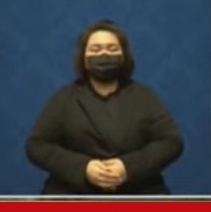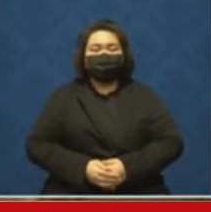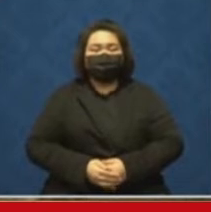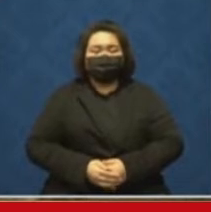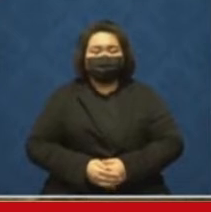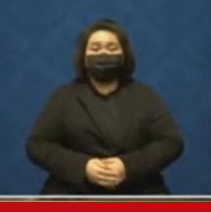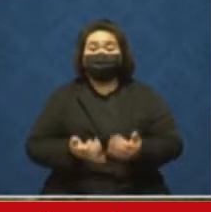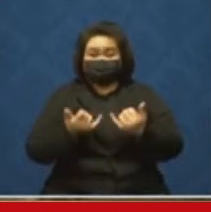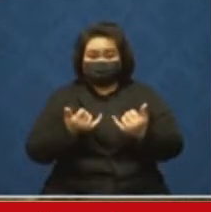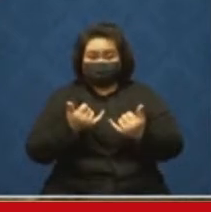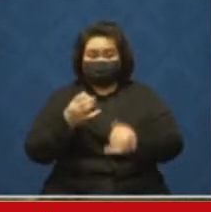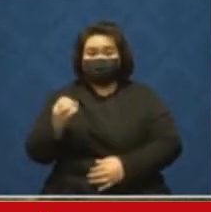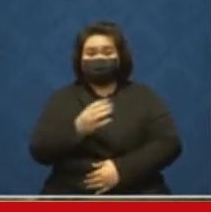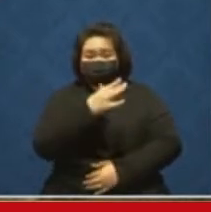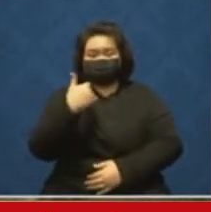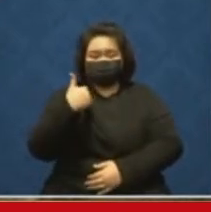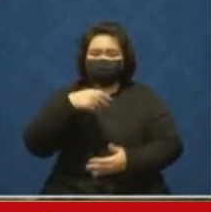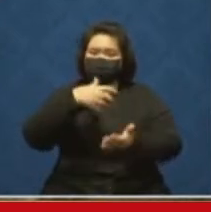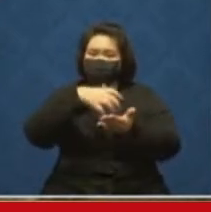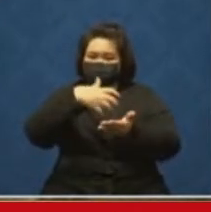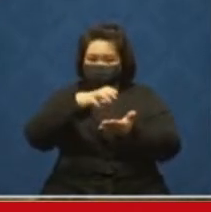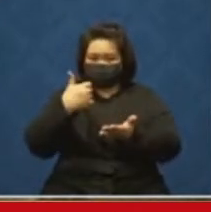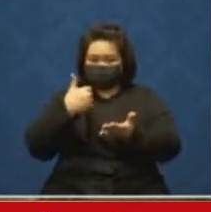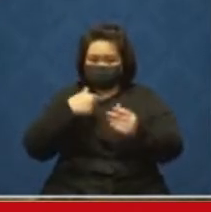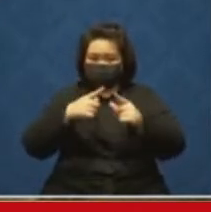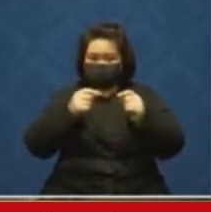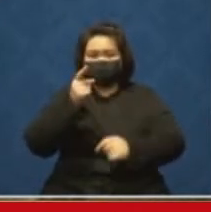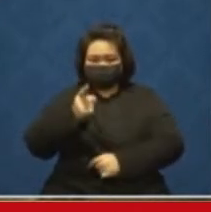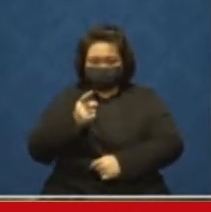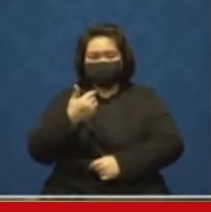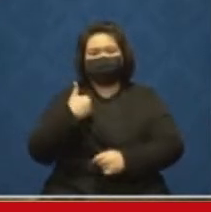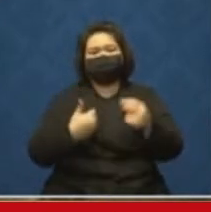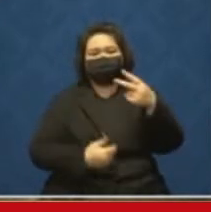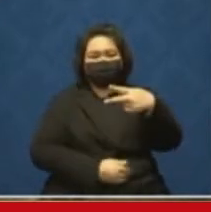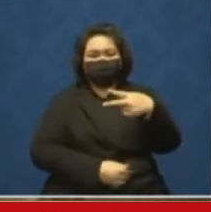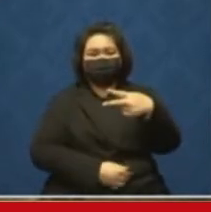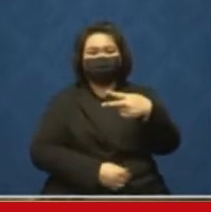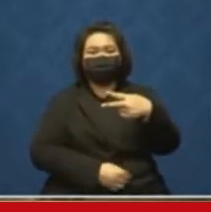โดยใการใหพี่ปลายครั้งนี้นะครับผมมีข้อเทศจรงที่จะพี่สูตไดเห็นสองเรื่องด้กัน